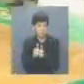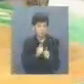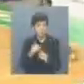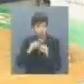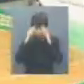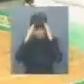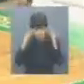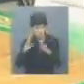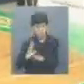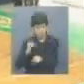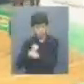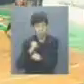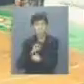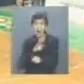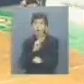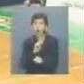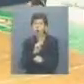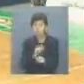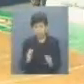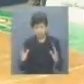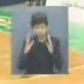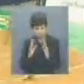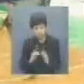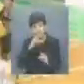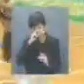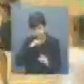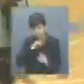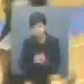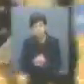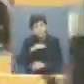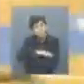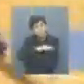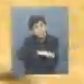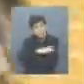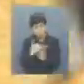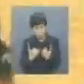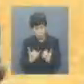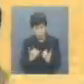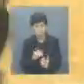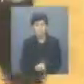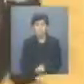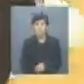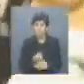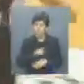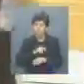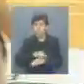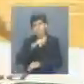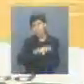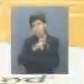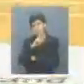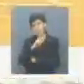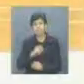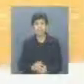แข่งขันกับทีมบางกอกคอปราอีก1ทีมของไทยในช่วงเย็นวันนี้ที่สนามทานบินสเตเดียมเวลา 15:00 น.เป็นต้นไป